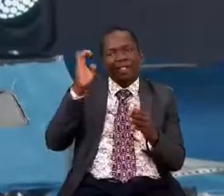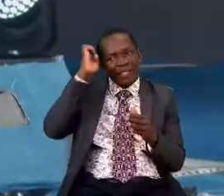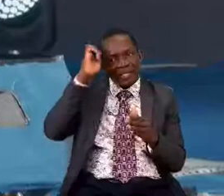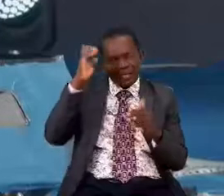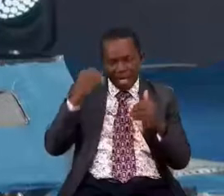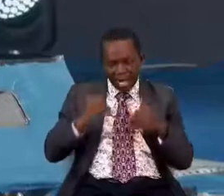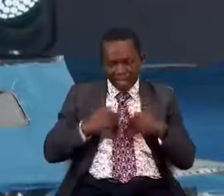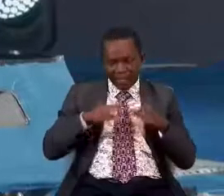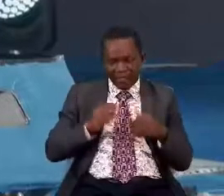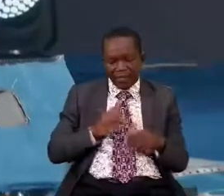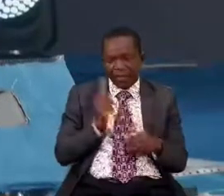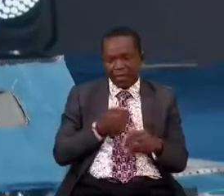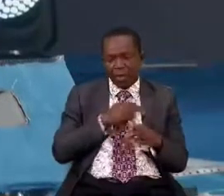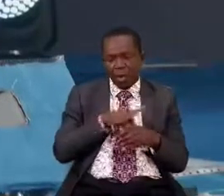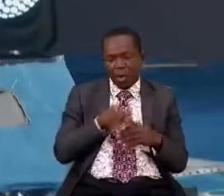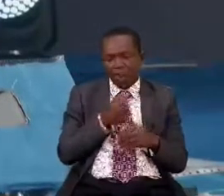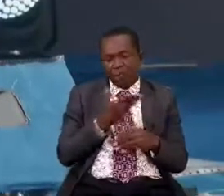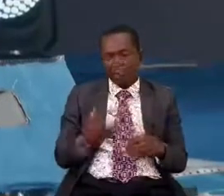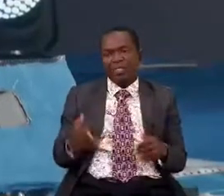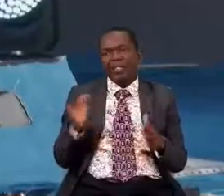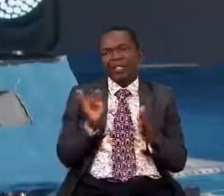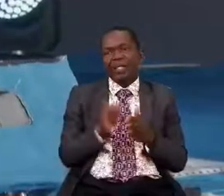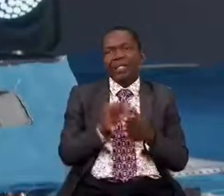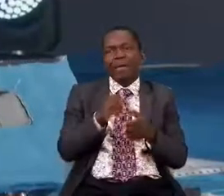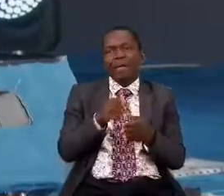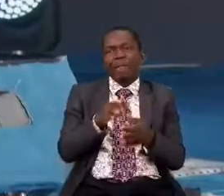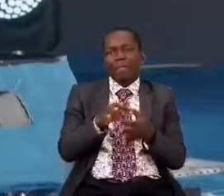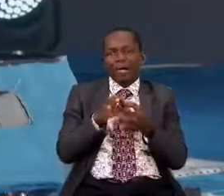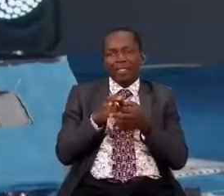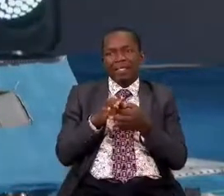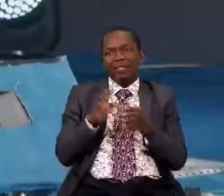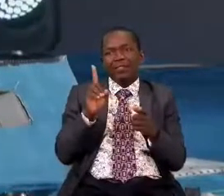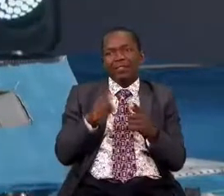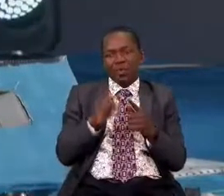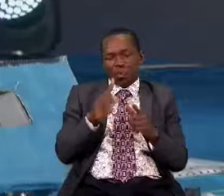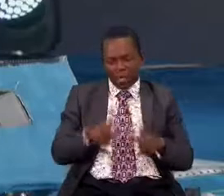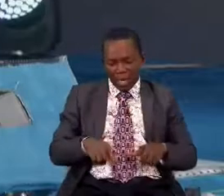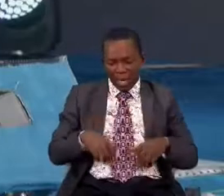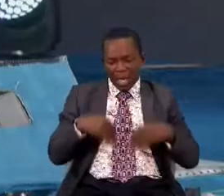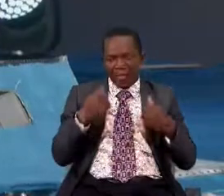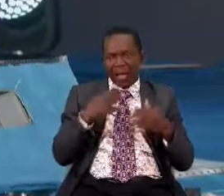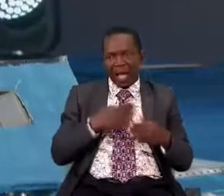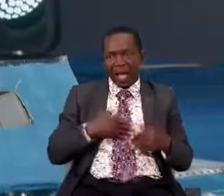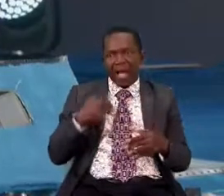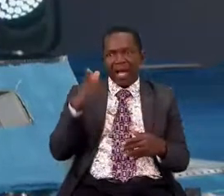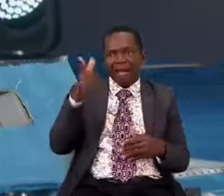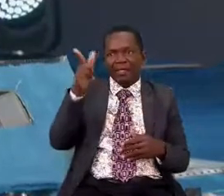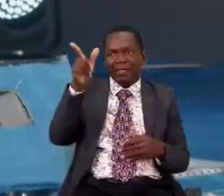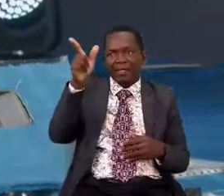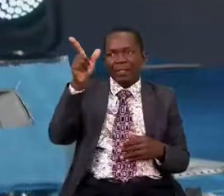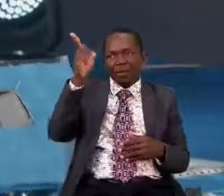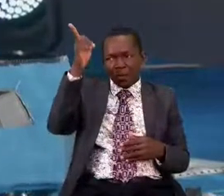piété. Et il nous a donné les plus grandes et plus précieuses promesses afin que par elles, vous